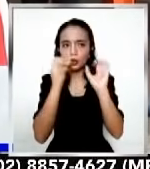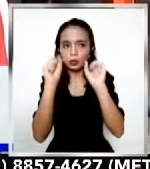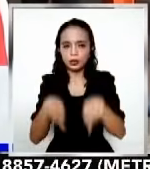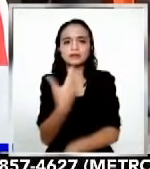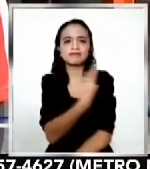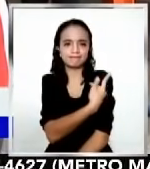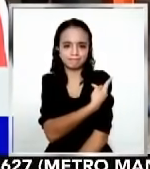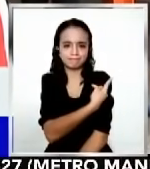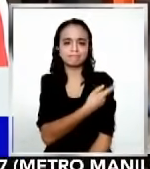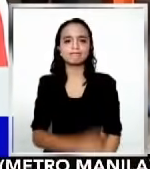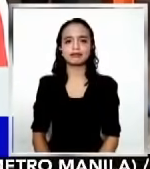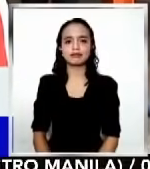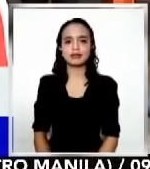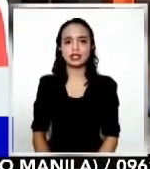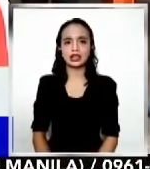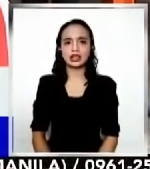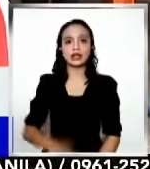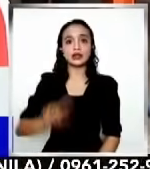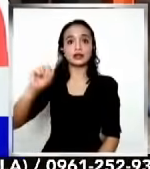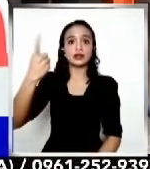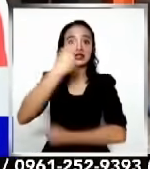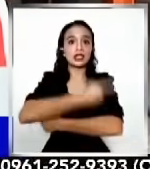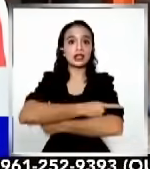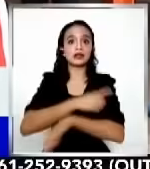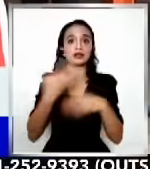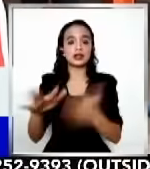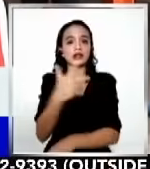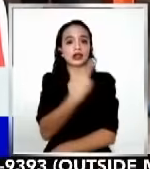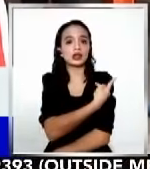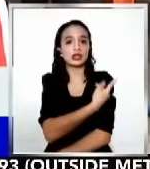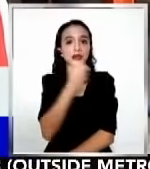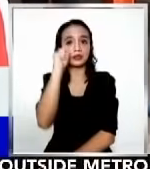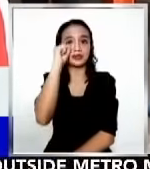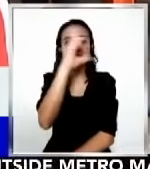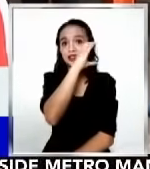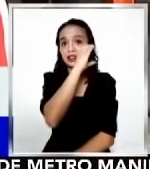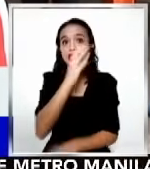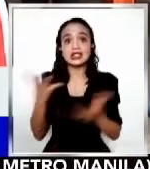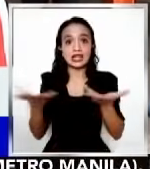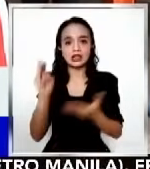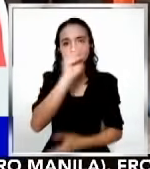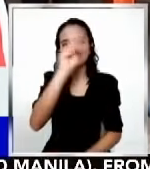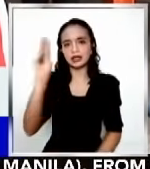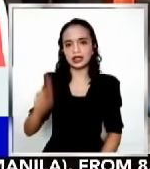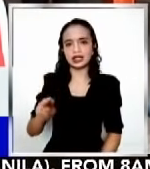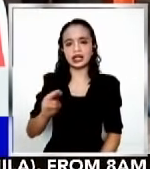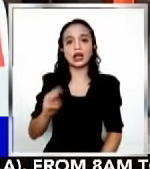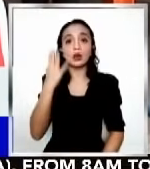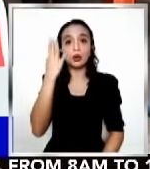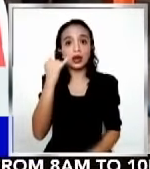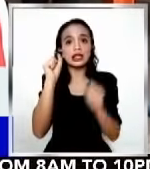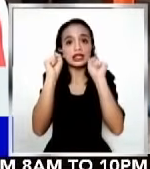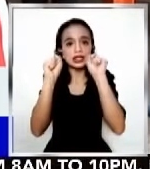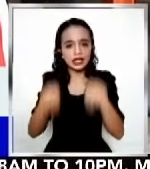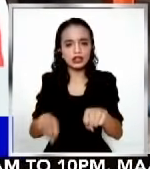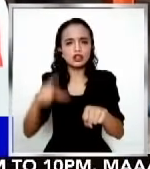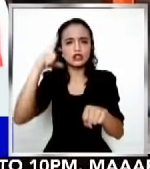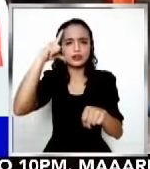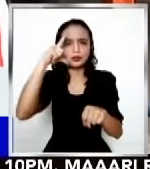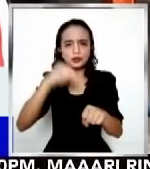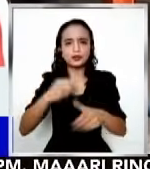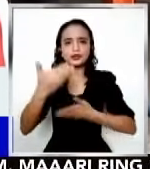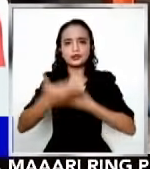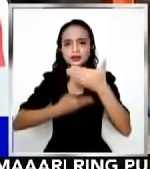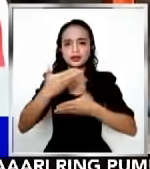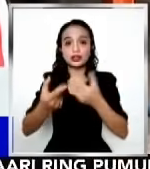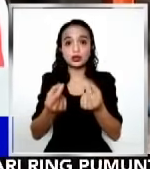na tuturukan ng bakuna ng Sinovac ang mga senior citizen dito sa Maynila. Para maging maayos at mabilis ang proseso, hiwalay ang pila